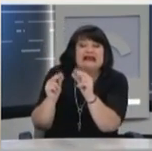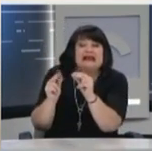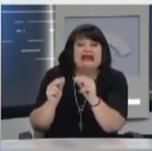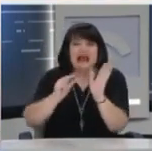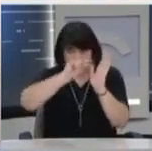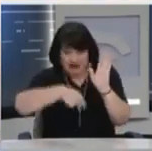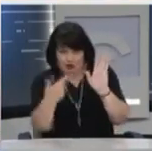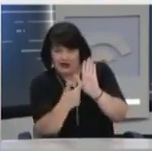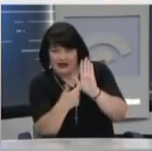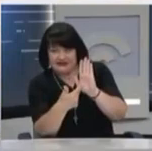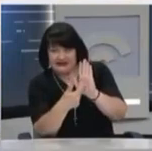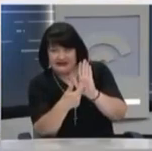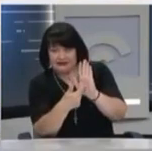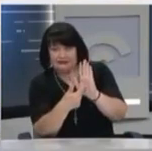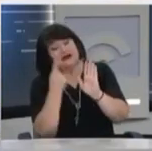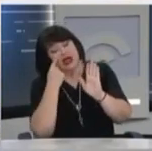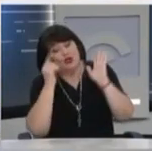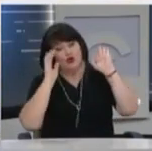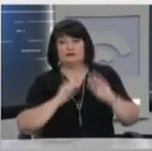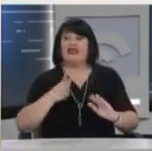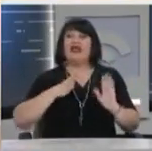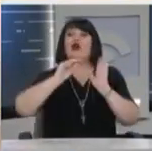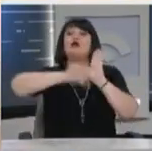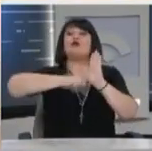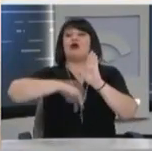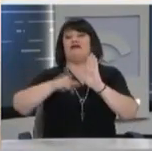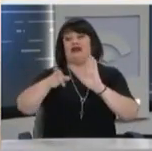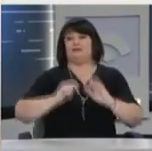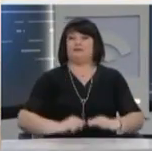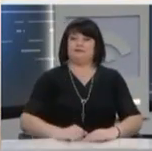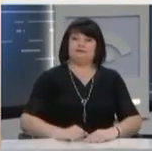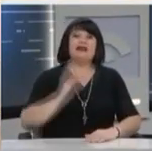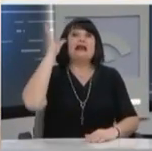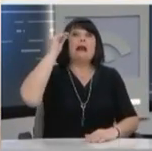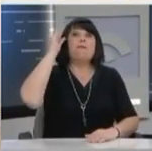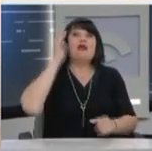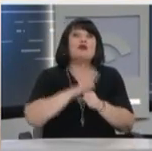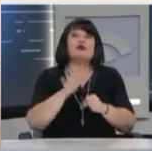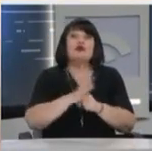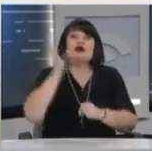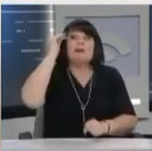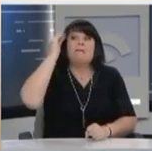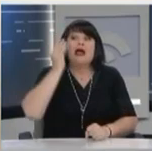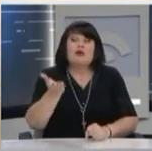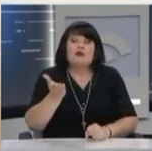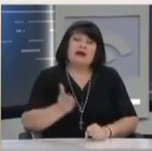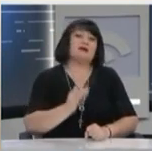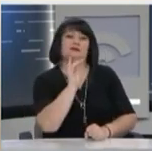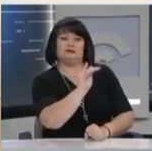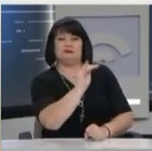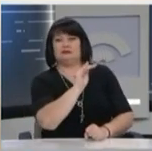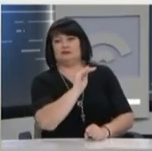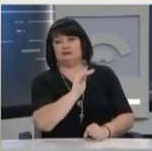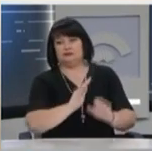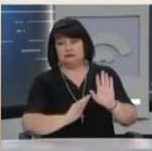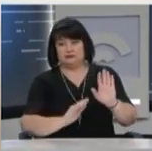Θα βάλει κανείς υπογραφή στα πρακτικά? Θέλω την υπογραφή σας. Να μάθουμε, τουλάχιστον να μάθουμε και προανακριτική. Κύριε Μητσοτάκη, είναι